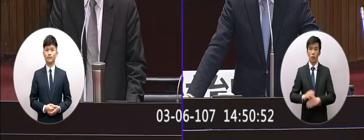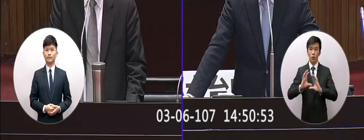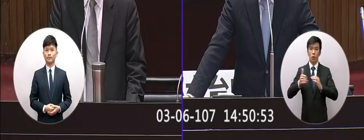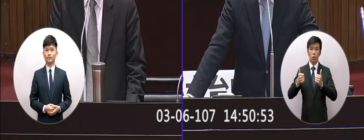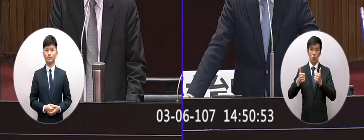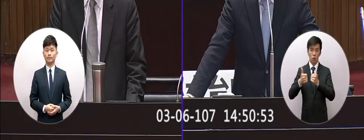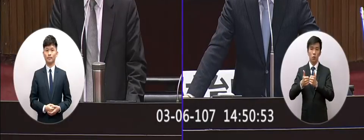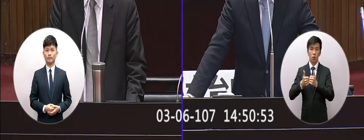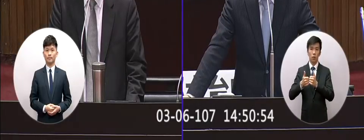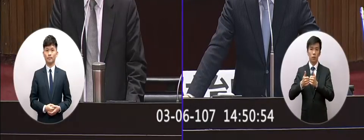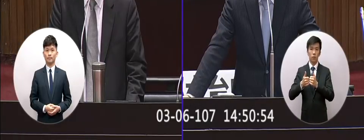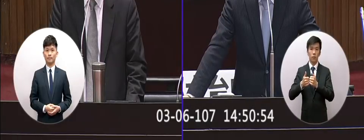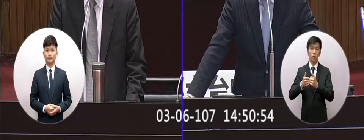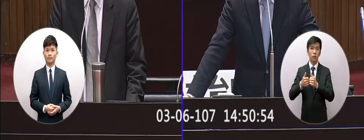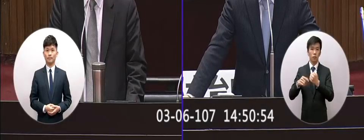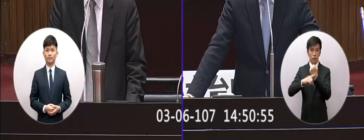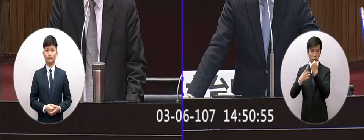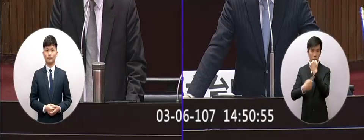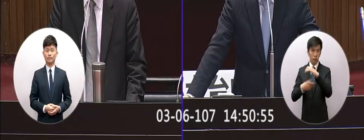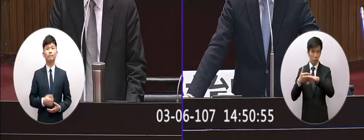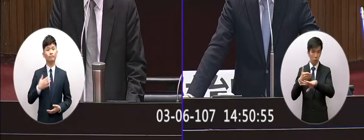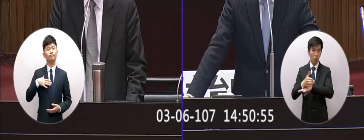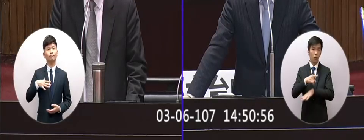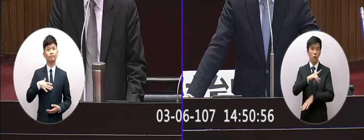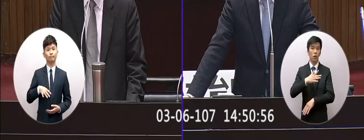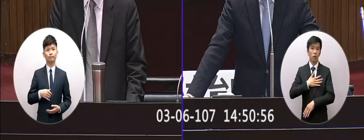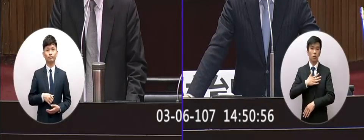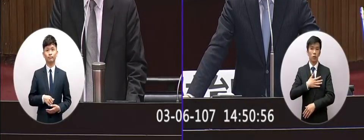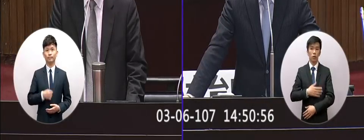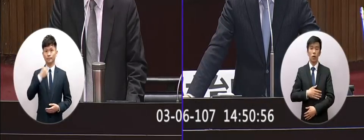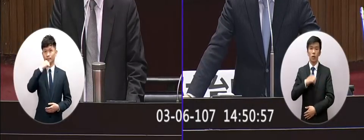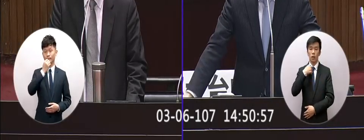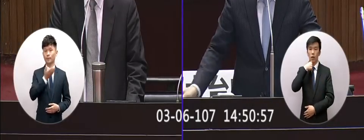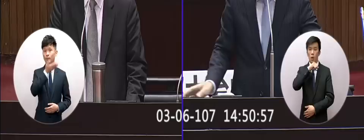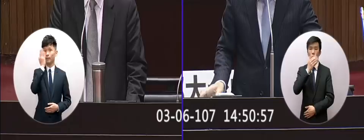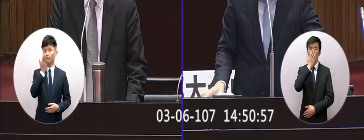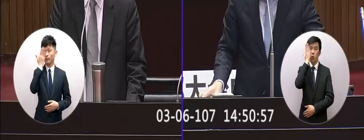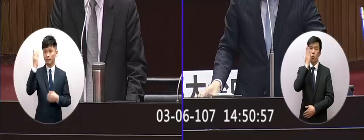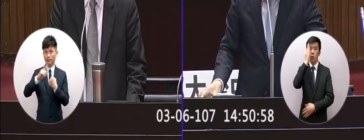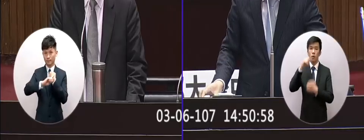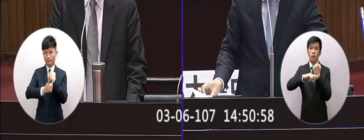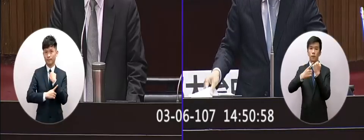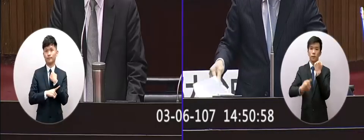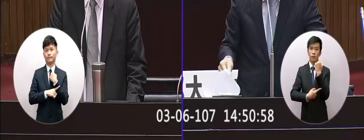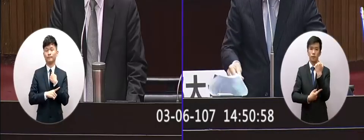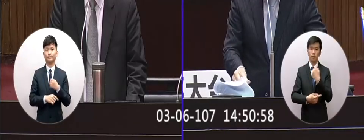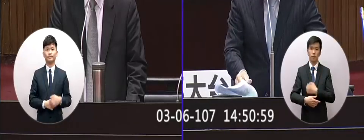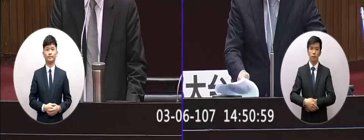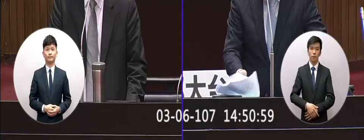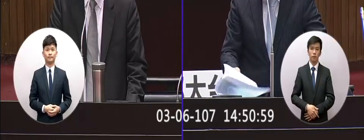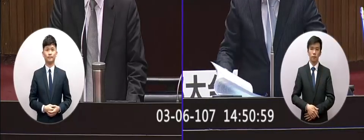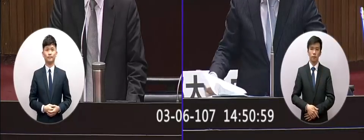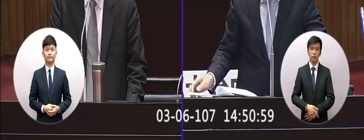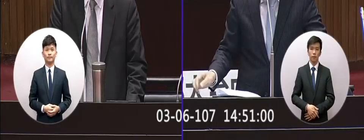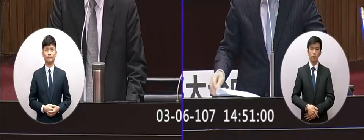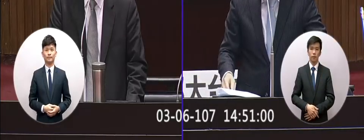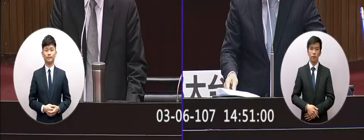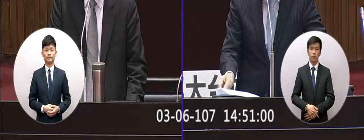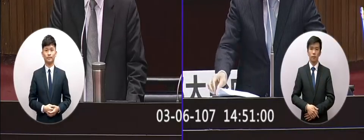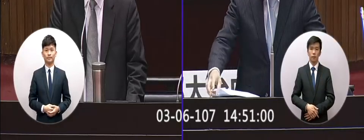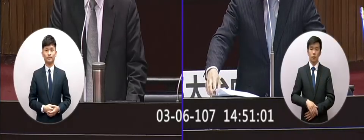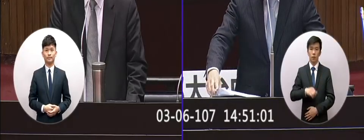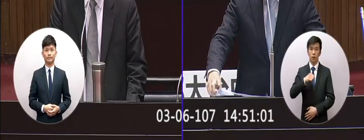法，院长应该很清楚嘛？ 我知道，台湾旅游、 台湾旅行法。那台湾旅行法通过之